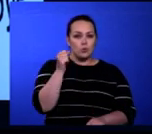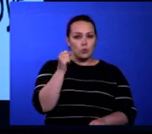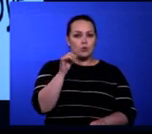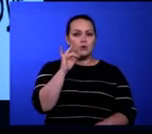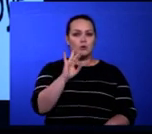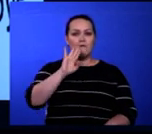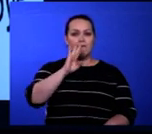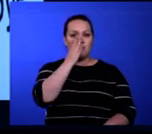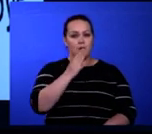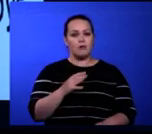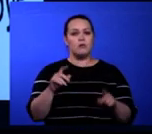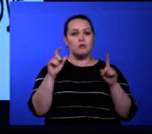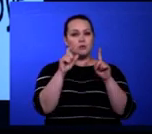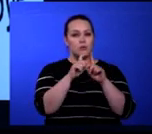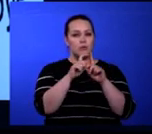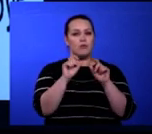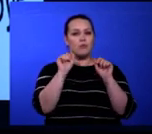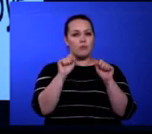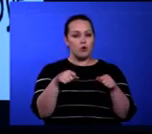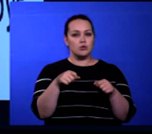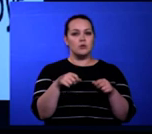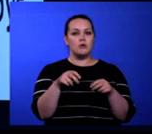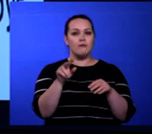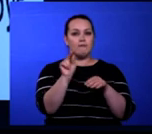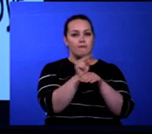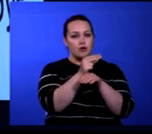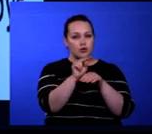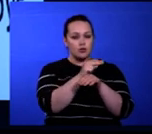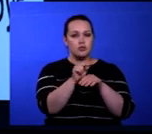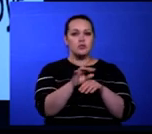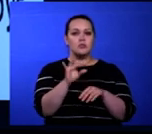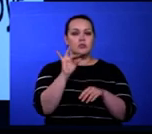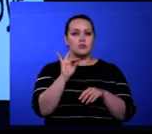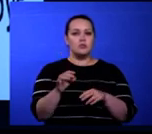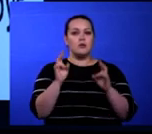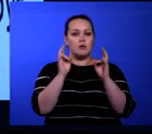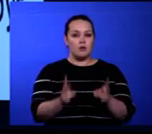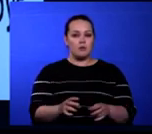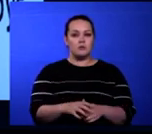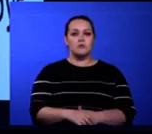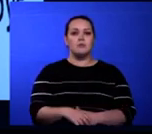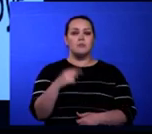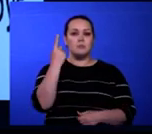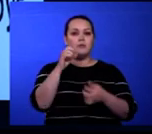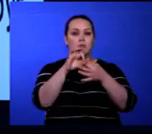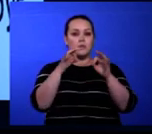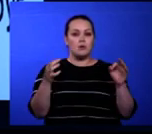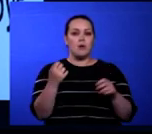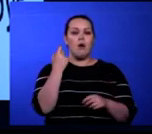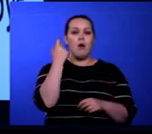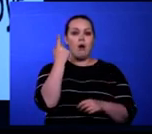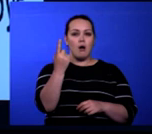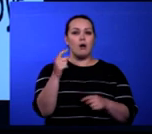«враг». Словом можно излечить и ранить. В первом предложении к одному